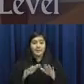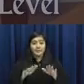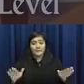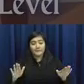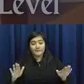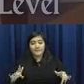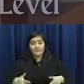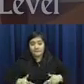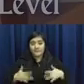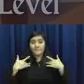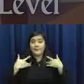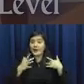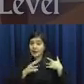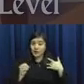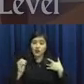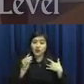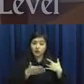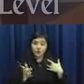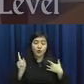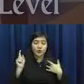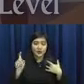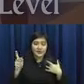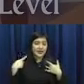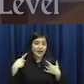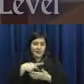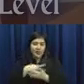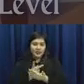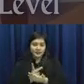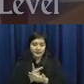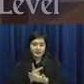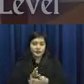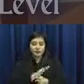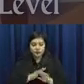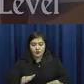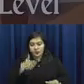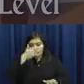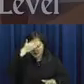Huwag nating kalilimutan, kapatid. Sila yeah. ang